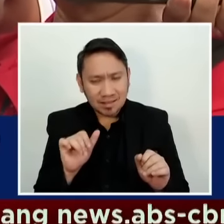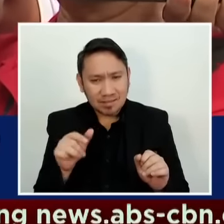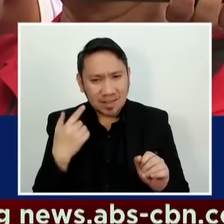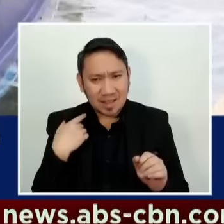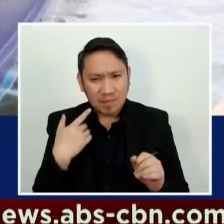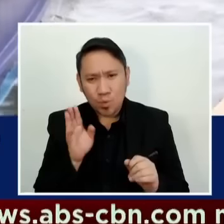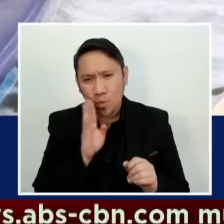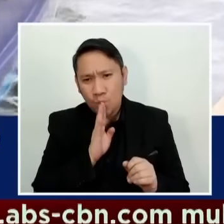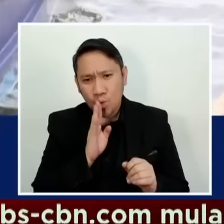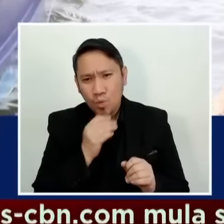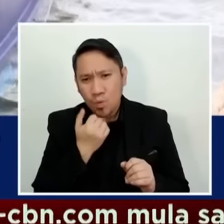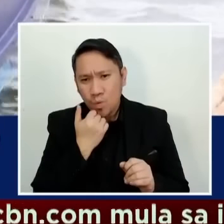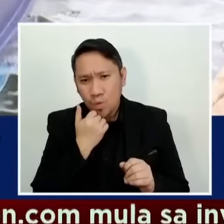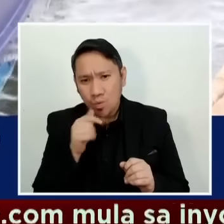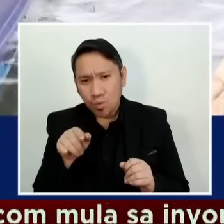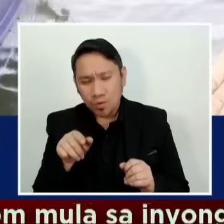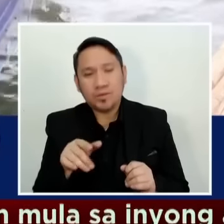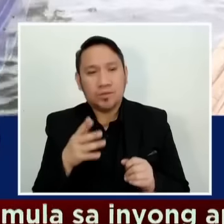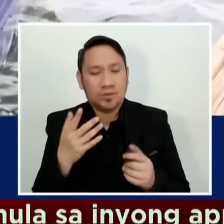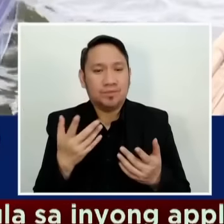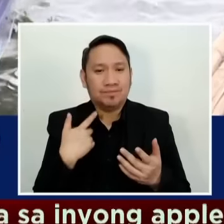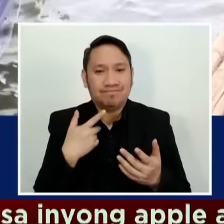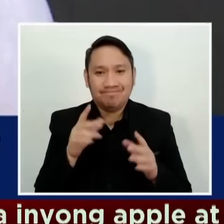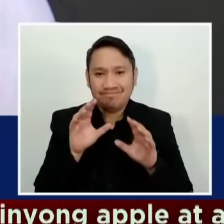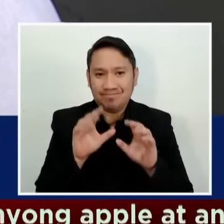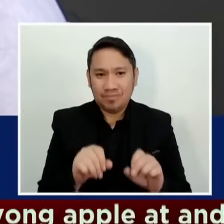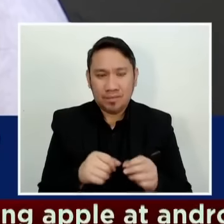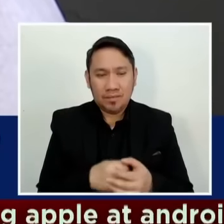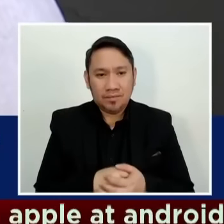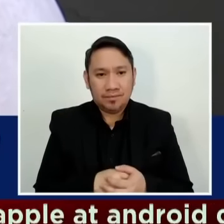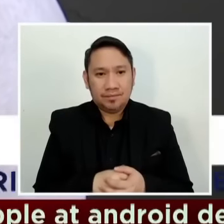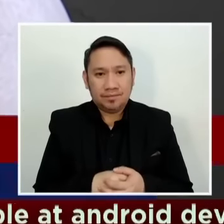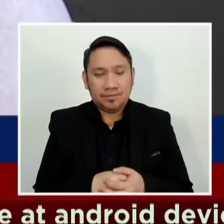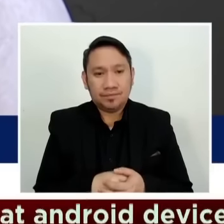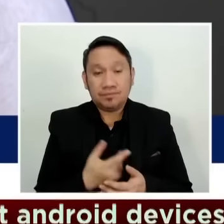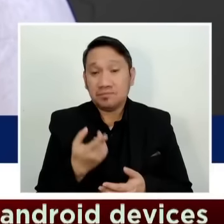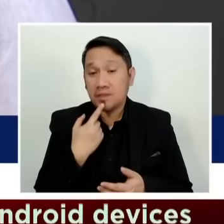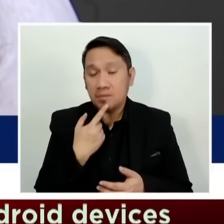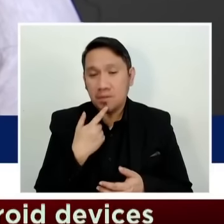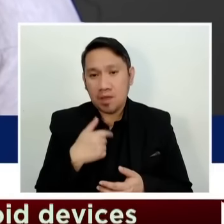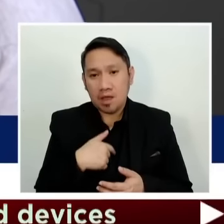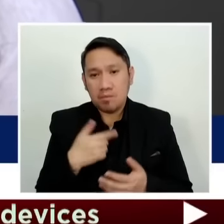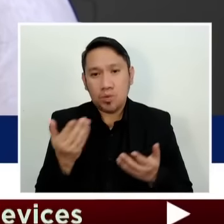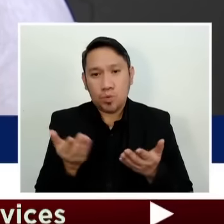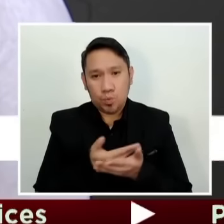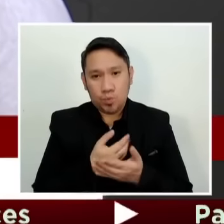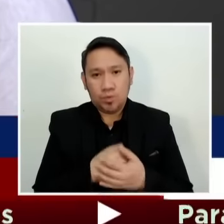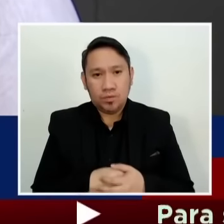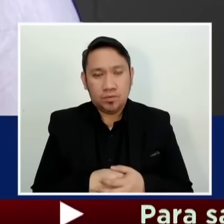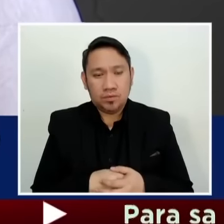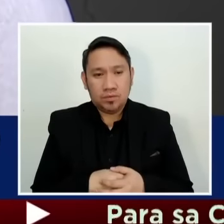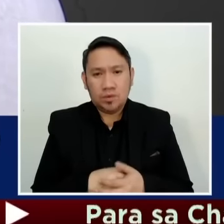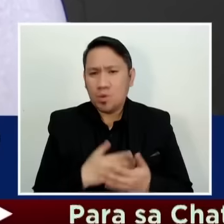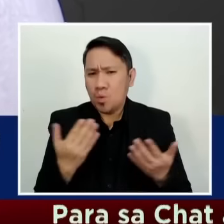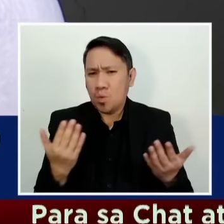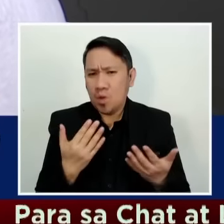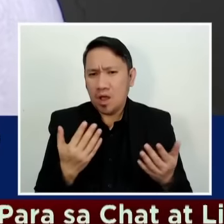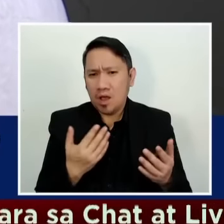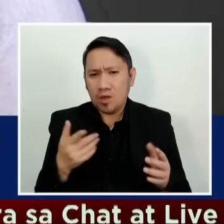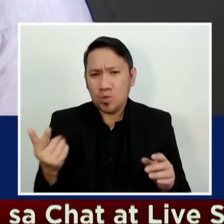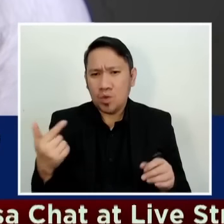hinuli natin. Hindi naman nagkaila ang mga tripulante. Bago lang po ako dito, sir. Saan ho nanggagaling yung